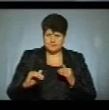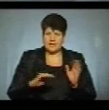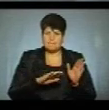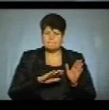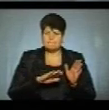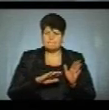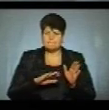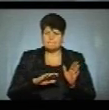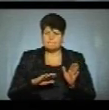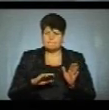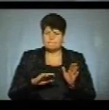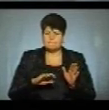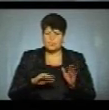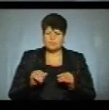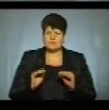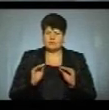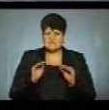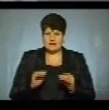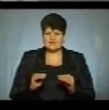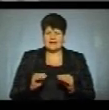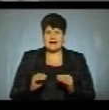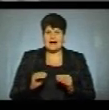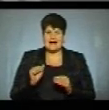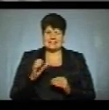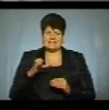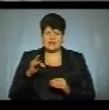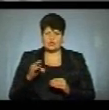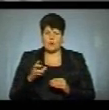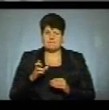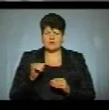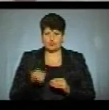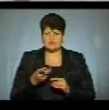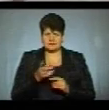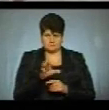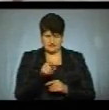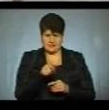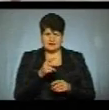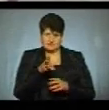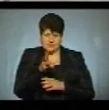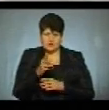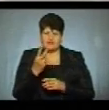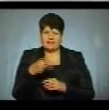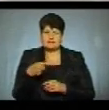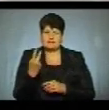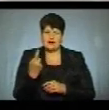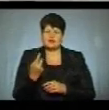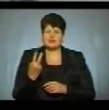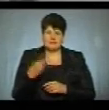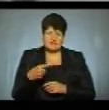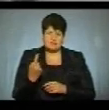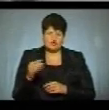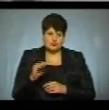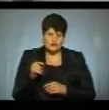підготовки даної дороги буде влаштовано асфальтобетонне покриття. Ці кадри зняті 21 жовтня. Тоді близько півсотні людей